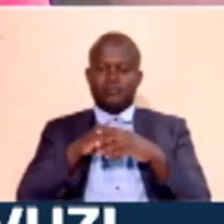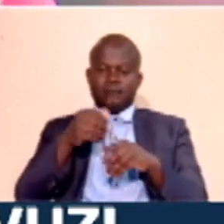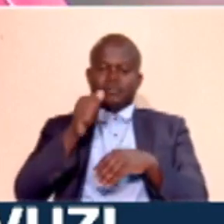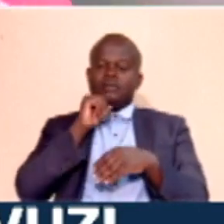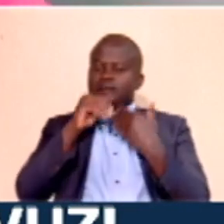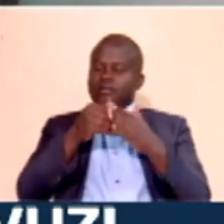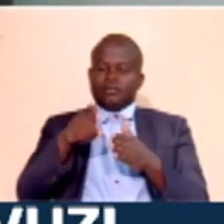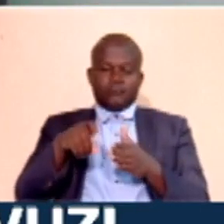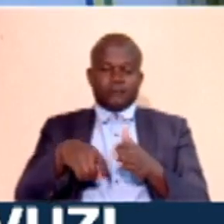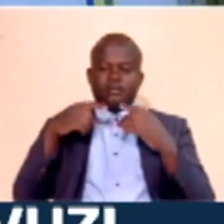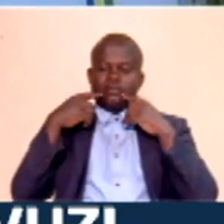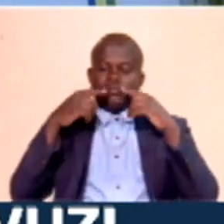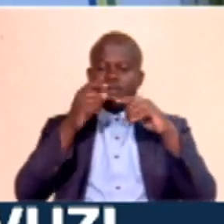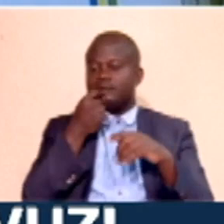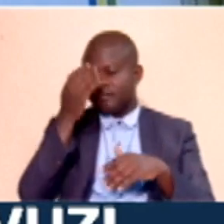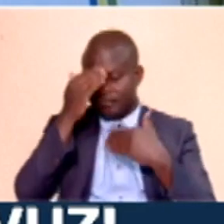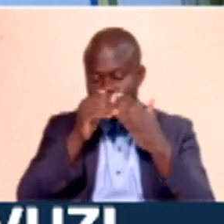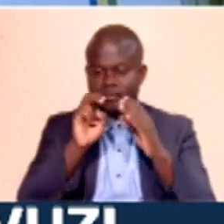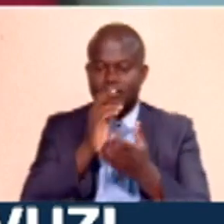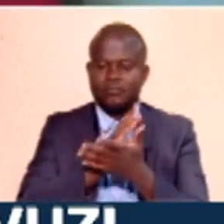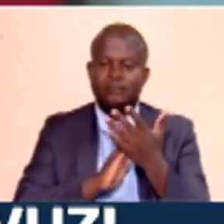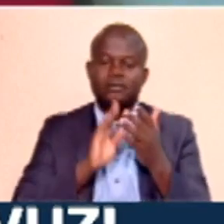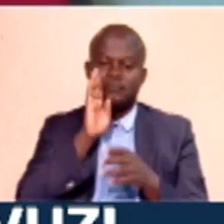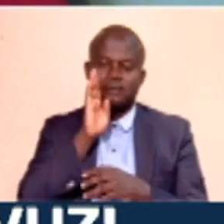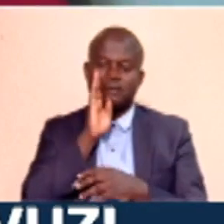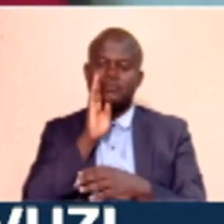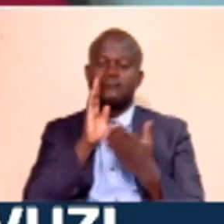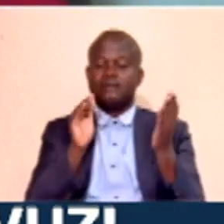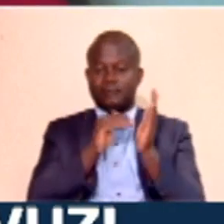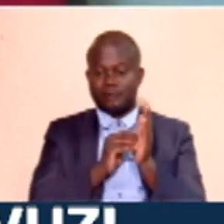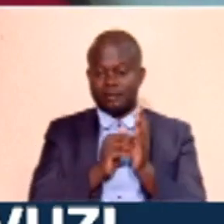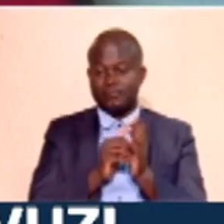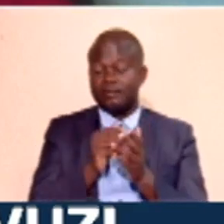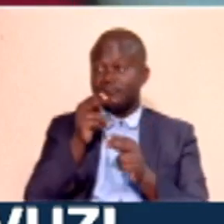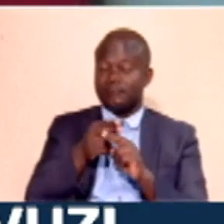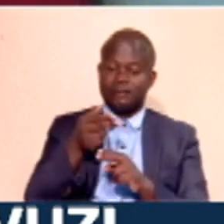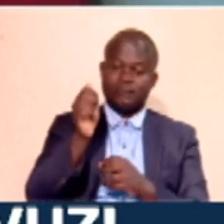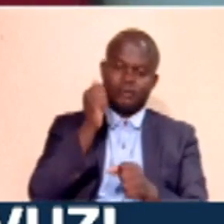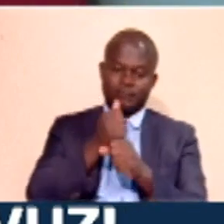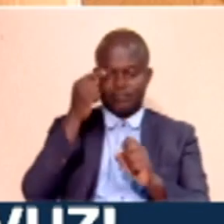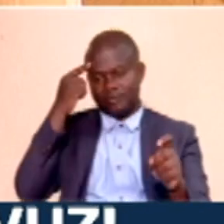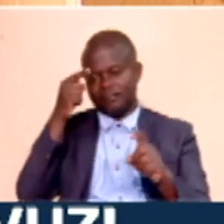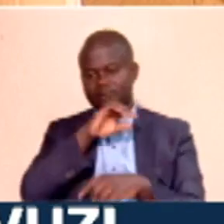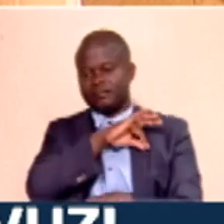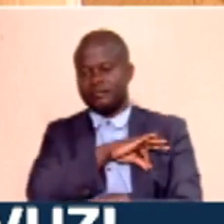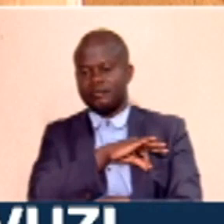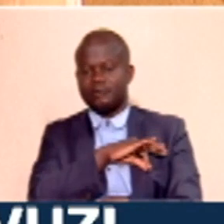ko bidakwiye kwamamaza imiti, kuko harimo n'abashyiramo amakabya nkuru, ndetse hakabamo n'abiyitira uyu mwuga bagamije indonke. Wamamaza